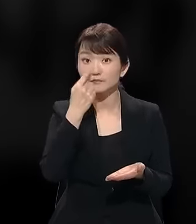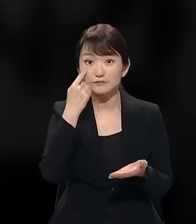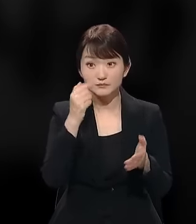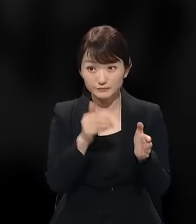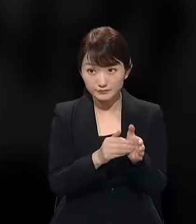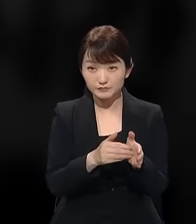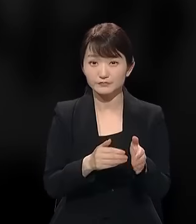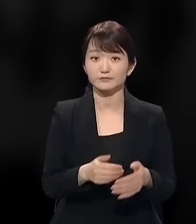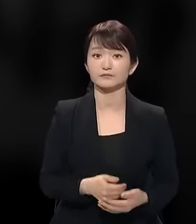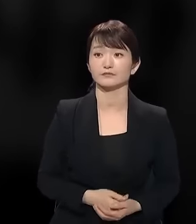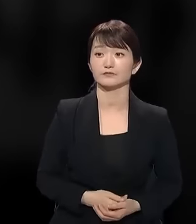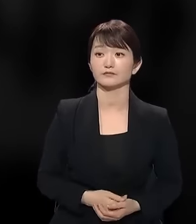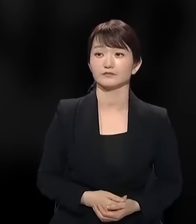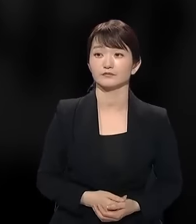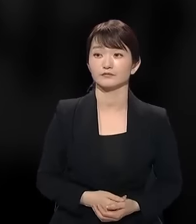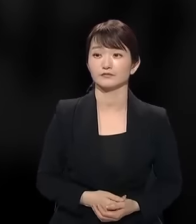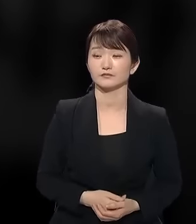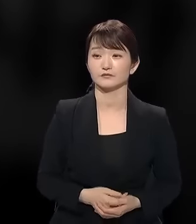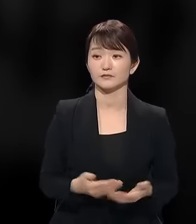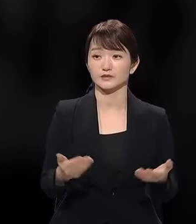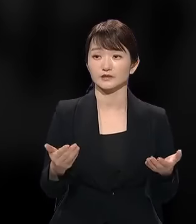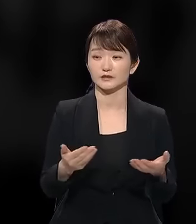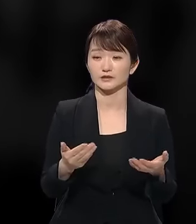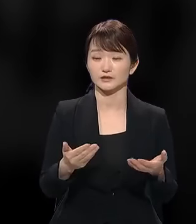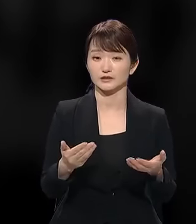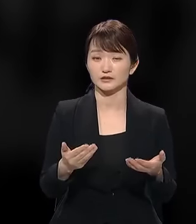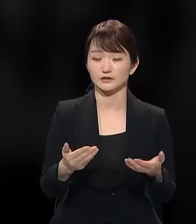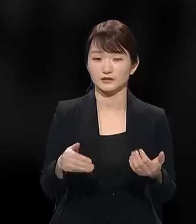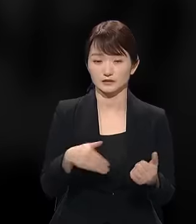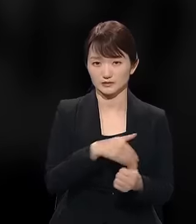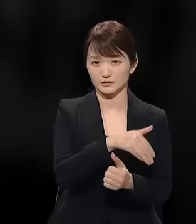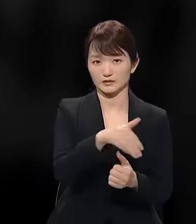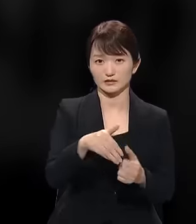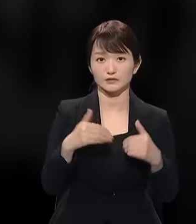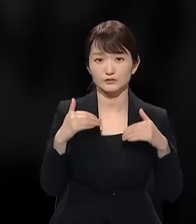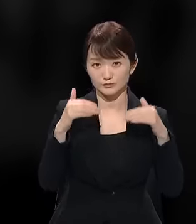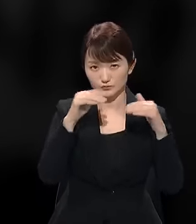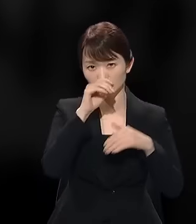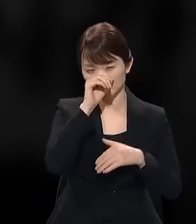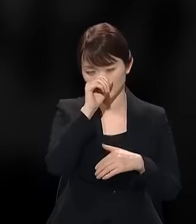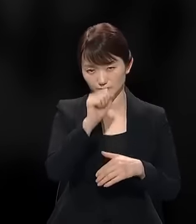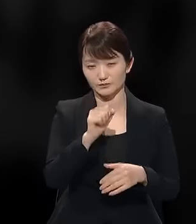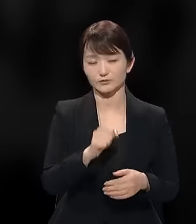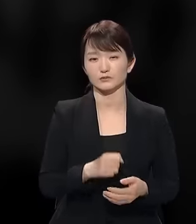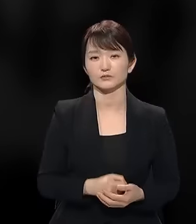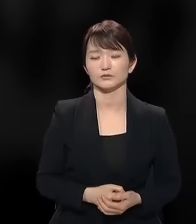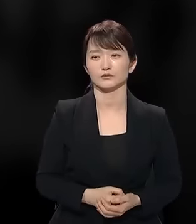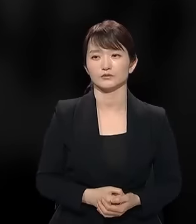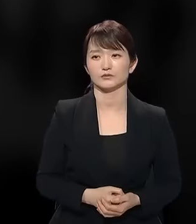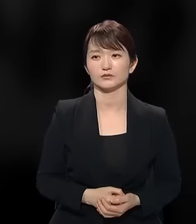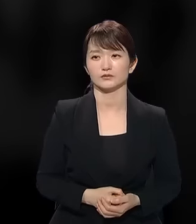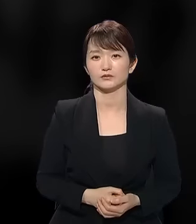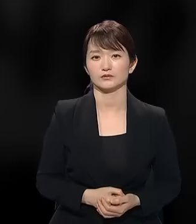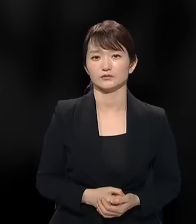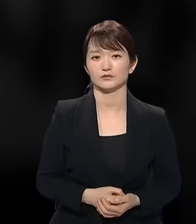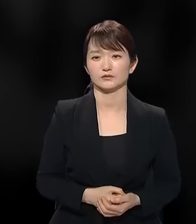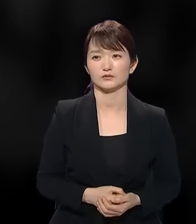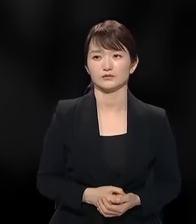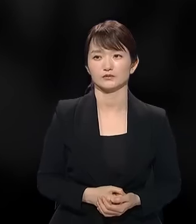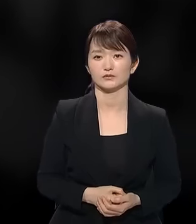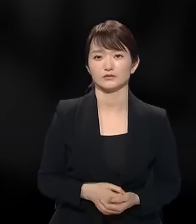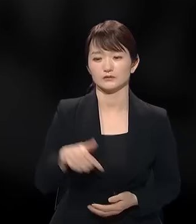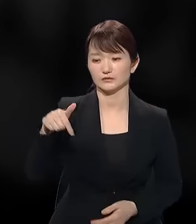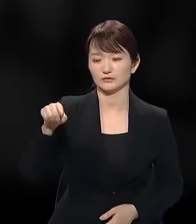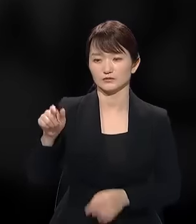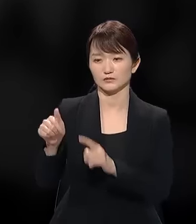확인했습니다. 성숙한 근무 문화 생기길 바란다 이런 내용에 남겼고요. 또 당연히 저런 메신저에는 강영욱 씨 부부에